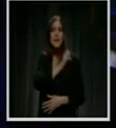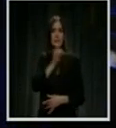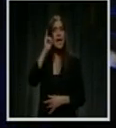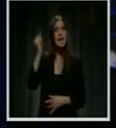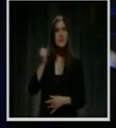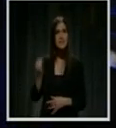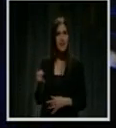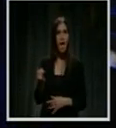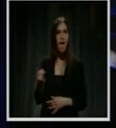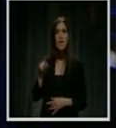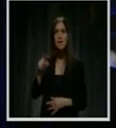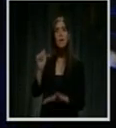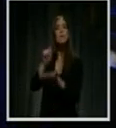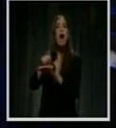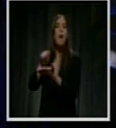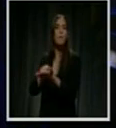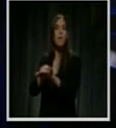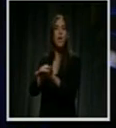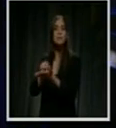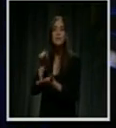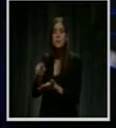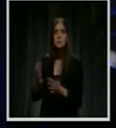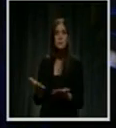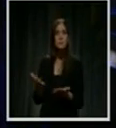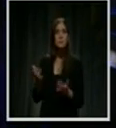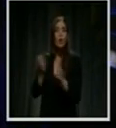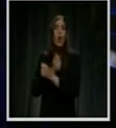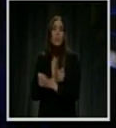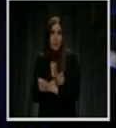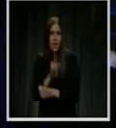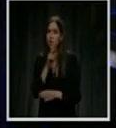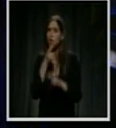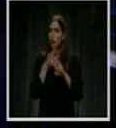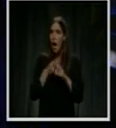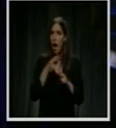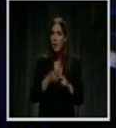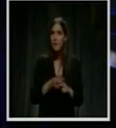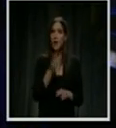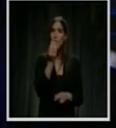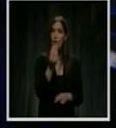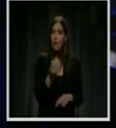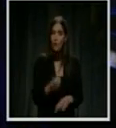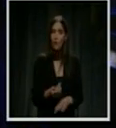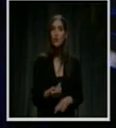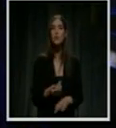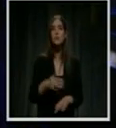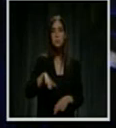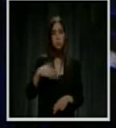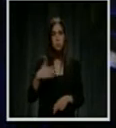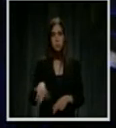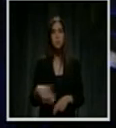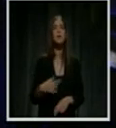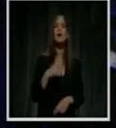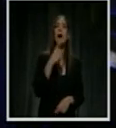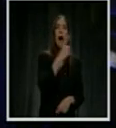nafu illi kontribwixx għalih. Ixieren ta' eluf ħamsa l-ewwel, 15,000,